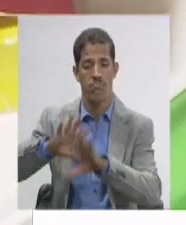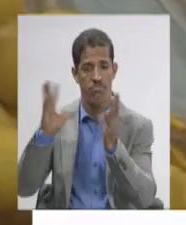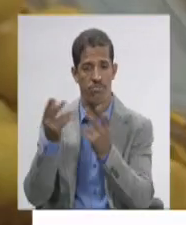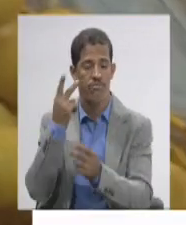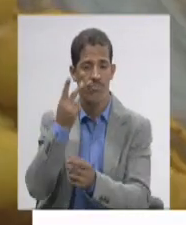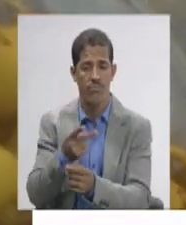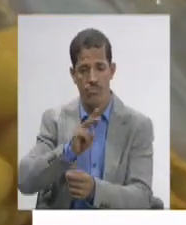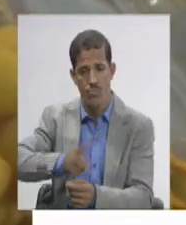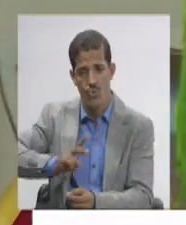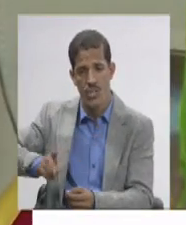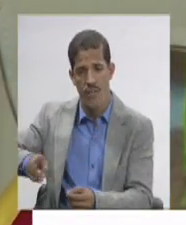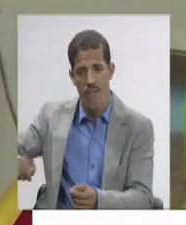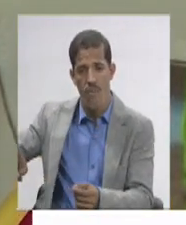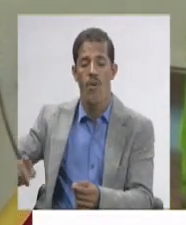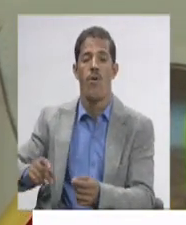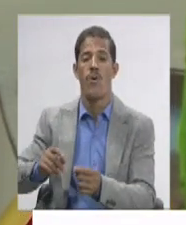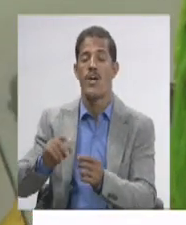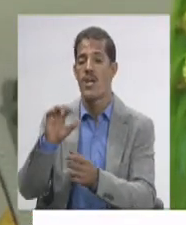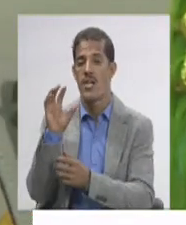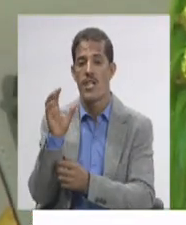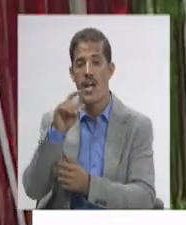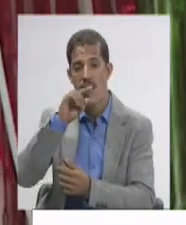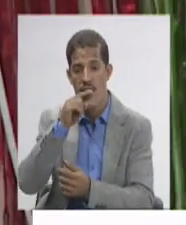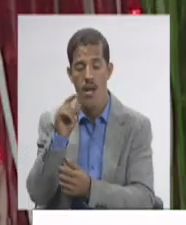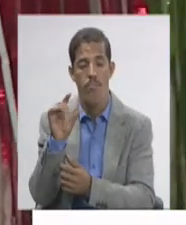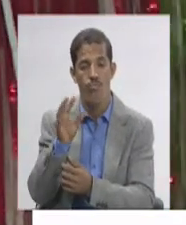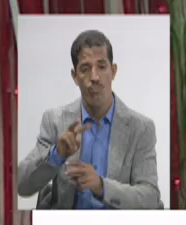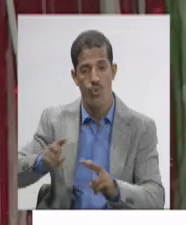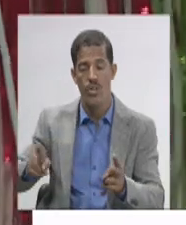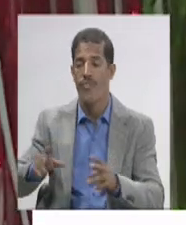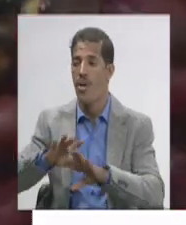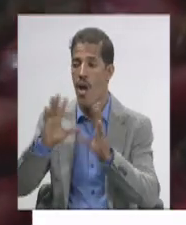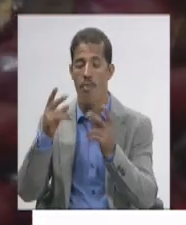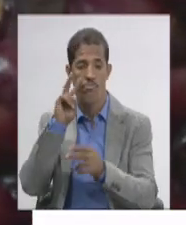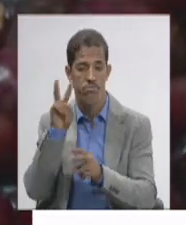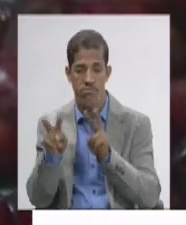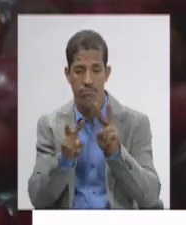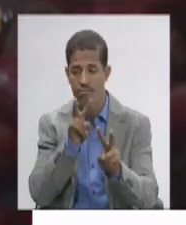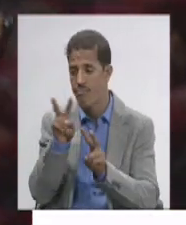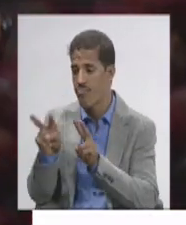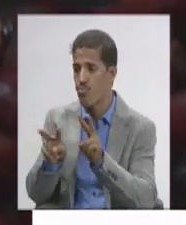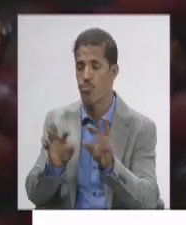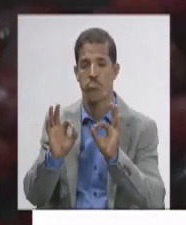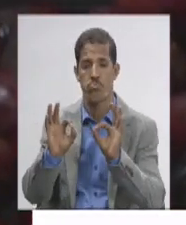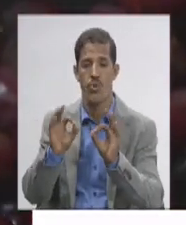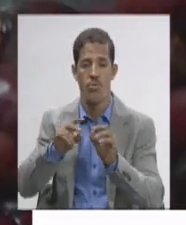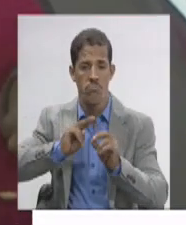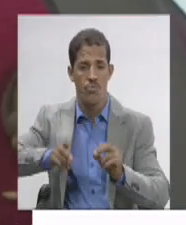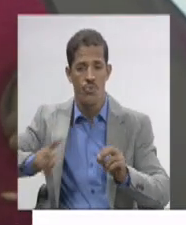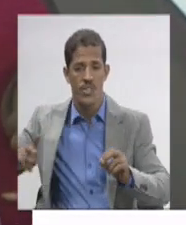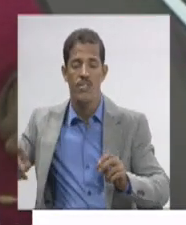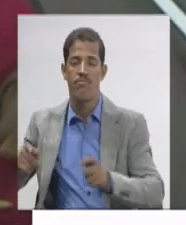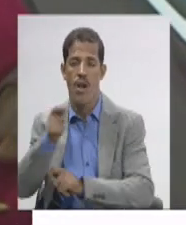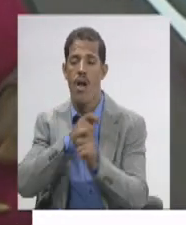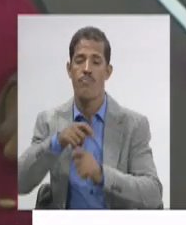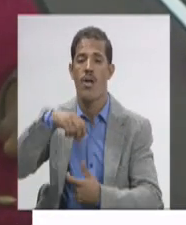التمر المحليه والخارجيه من مختلف الهيئات وال الواحات الوطنيه والدوليه عكس هذا المعرض تنوع وجده الانتاج الوطني من